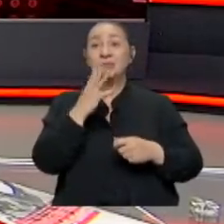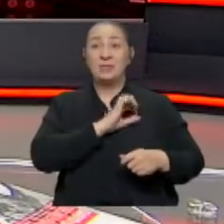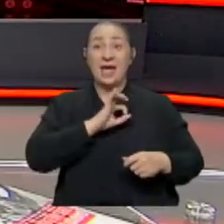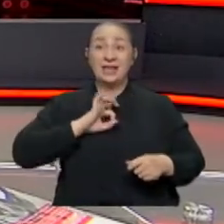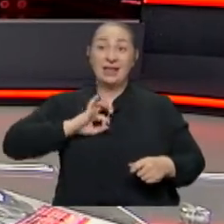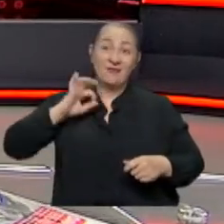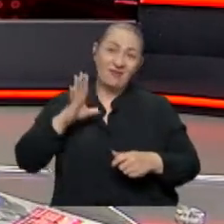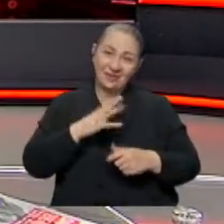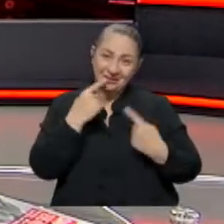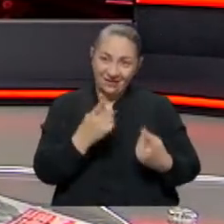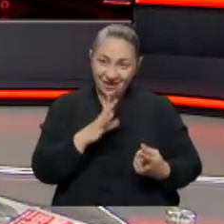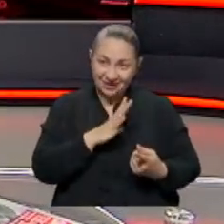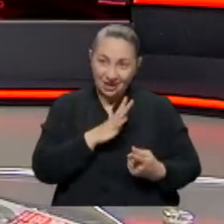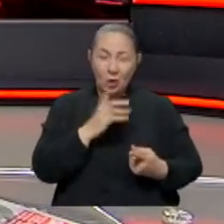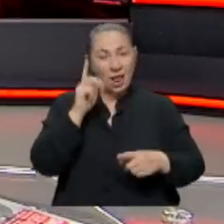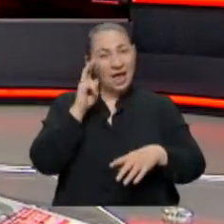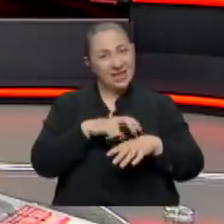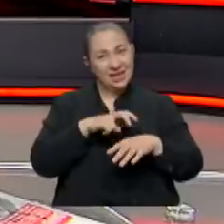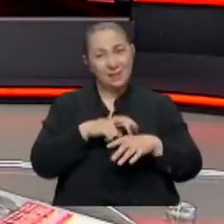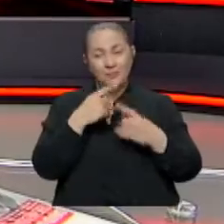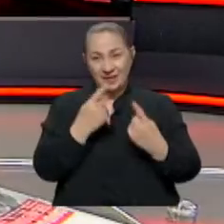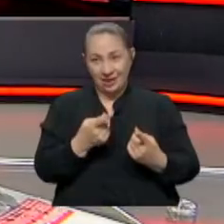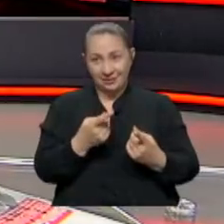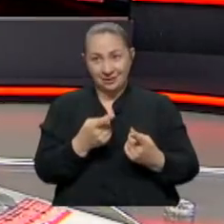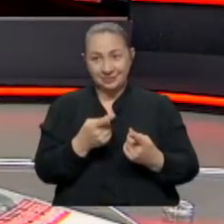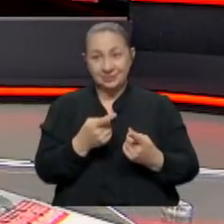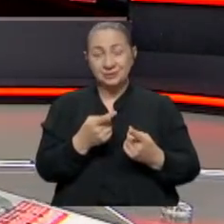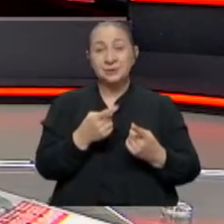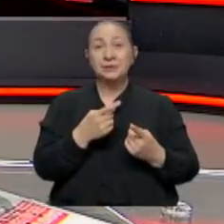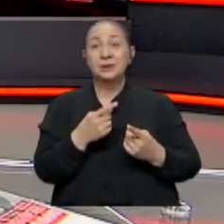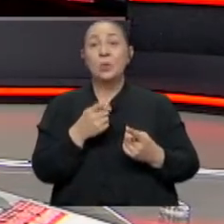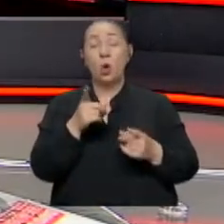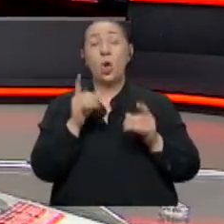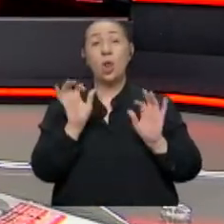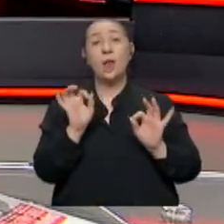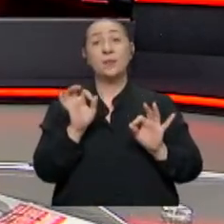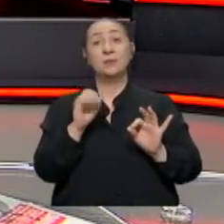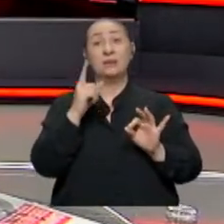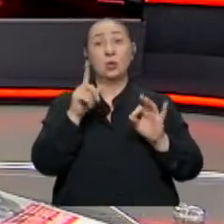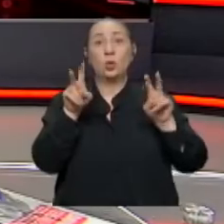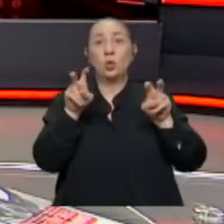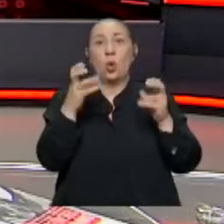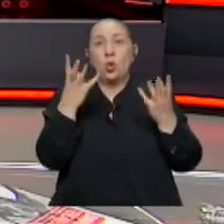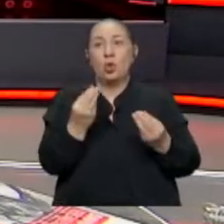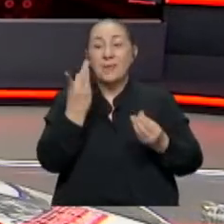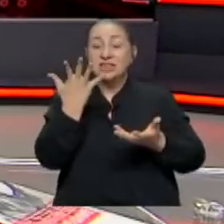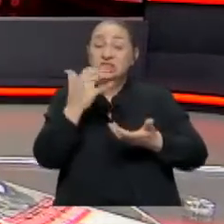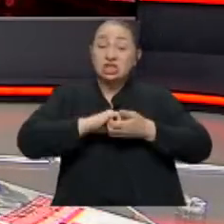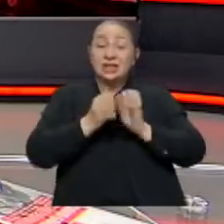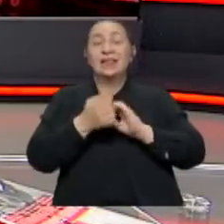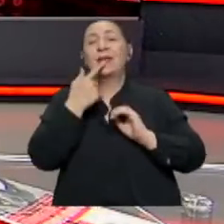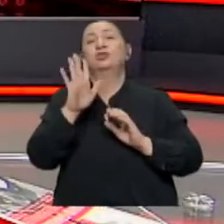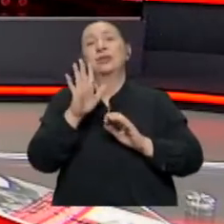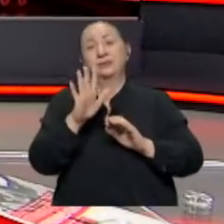beşi bir yerde diyenler vardı öyle analım diye söyleyenler bu o önemli bir bir konu haline dönüşmüştü